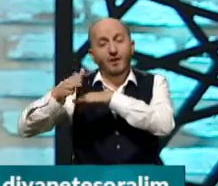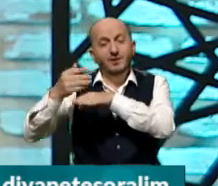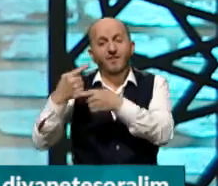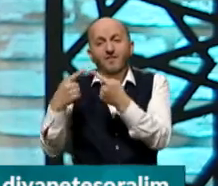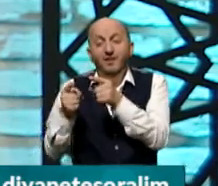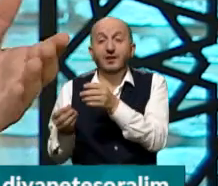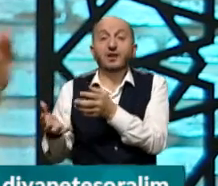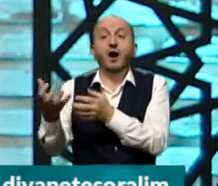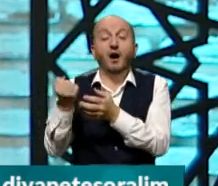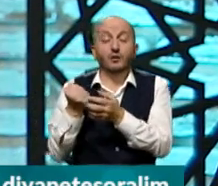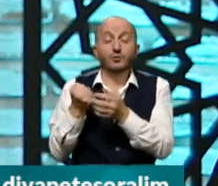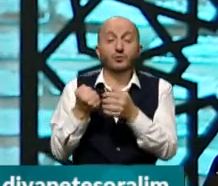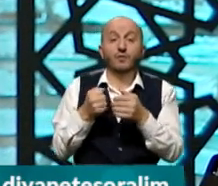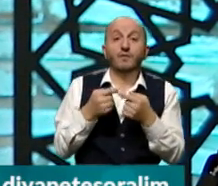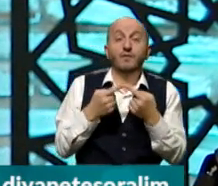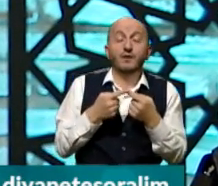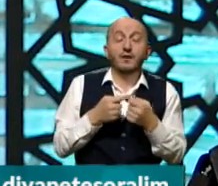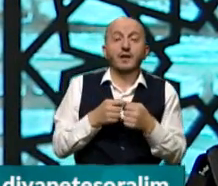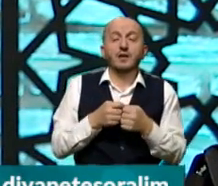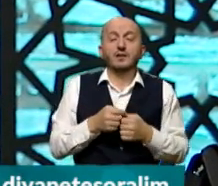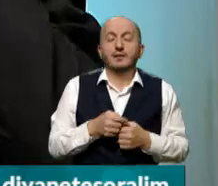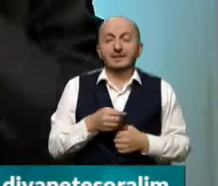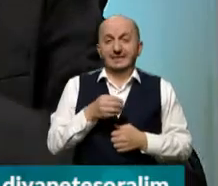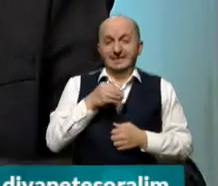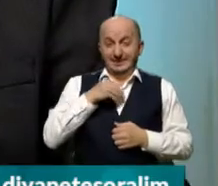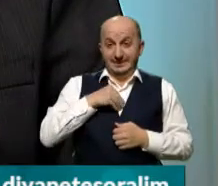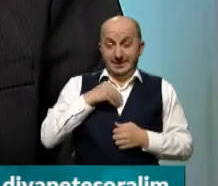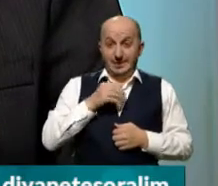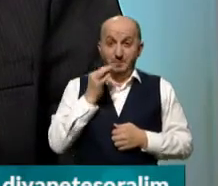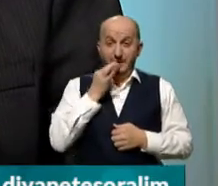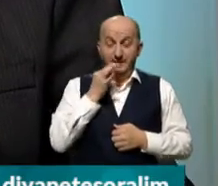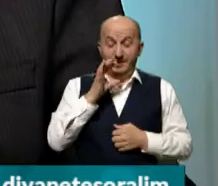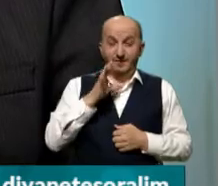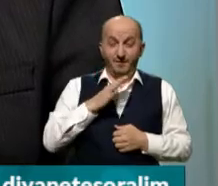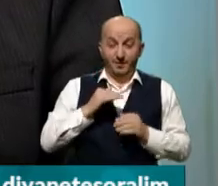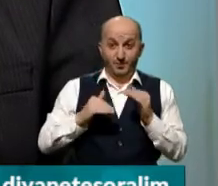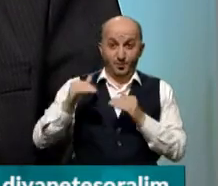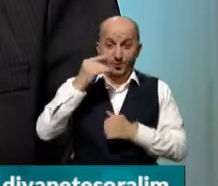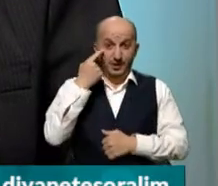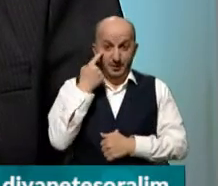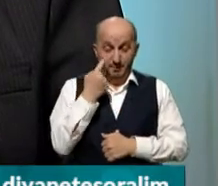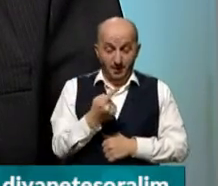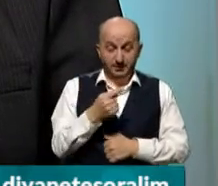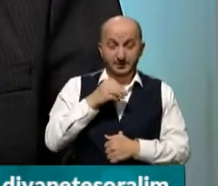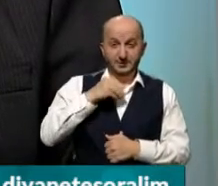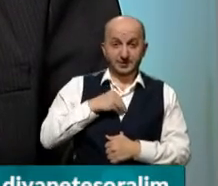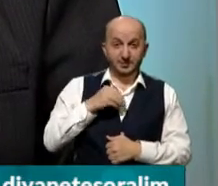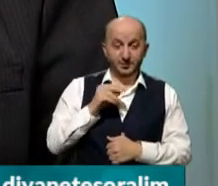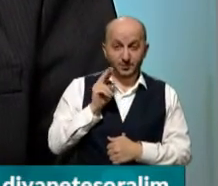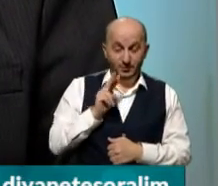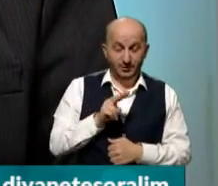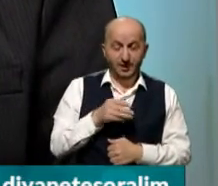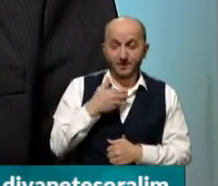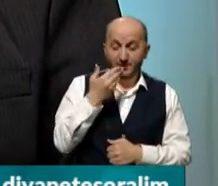de değil diyoruz ama açıklamasını sizden alalım. Şeklen sanki bir benzerlik var gibi böyle yukarıdan baktığımız zaman gözükse de